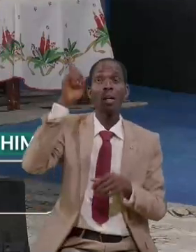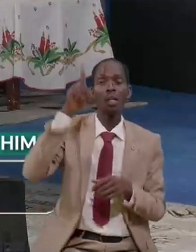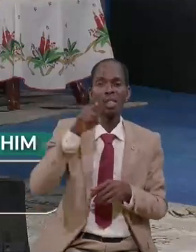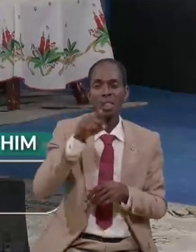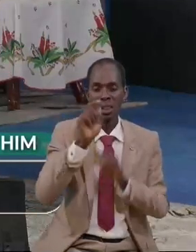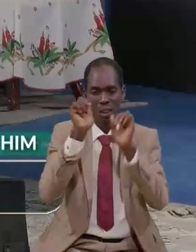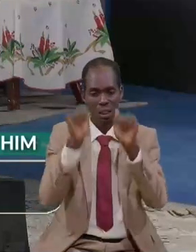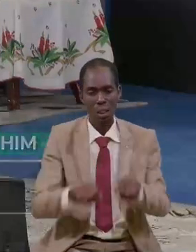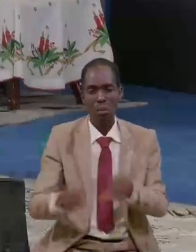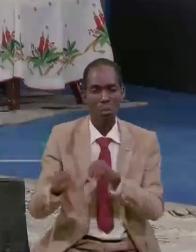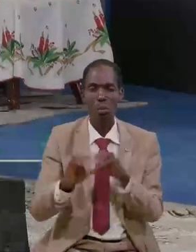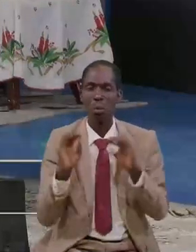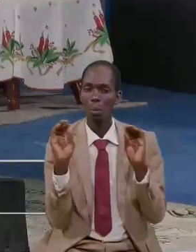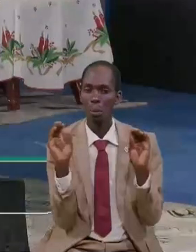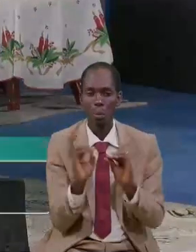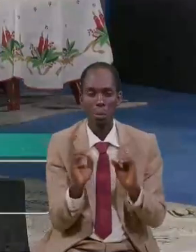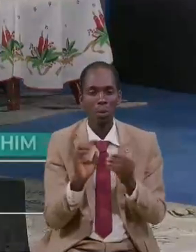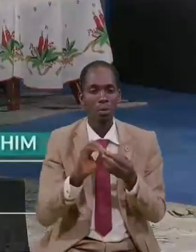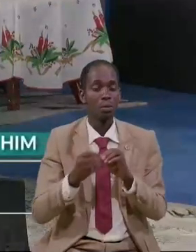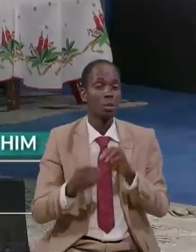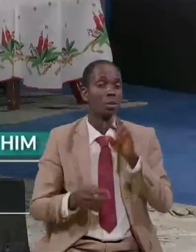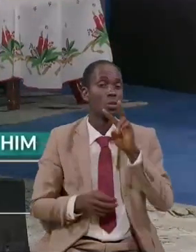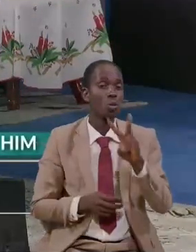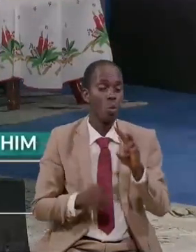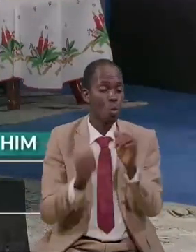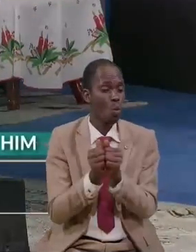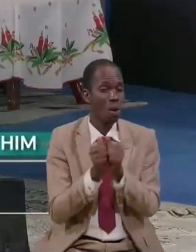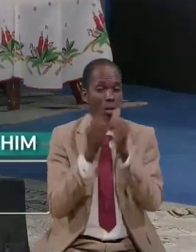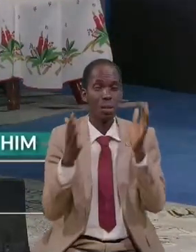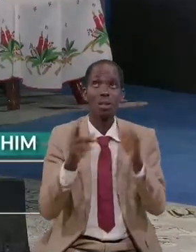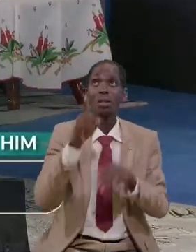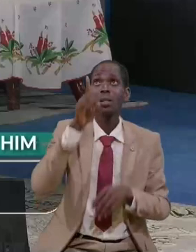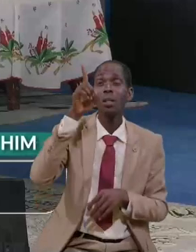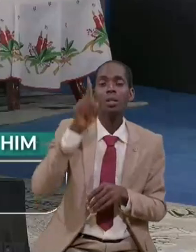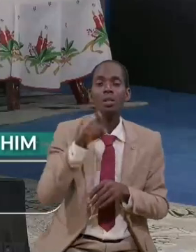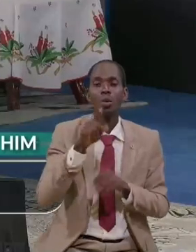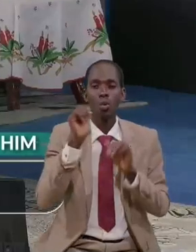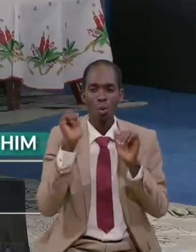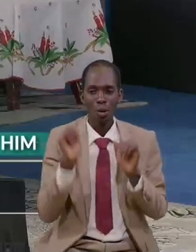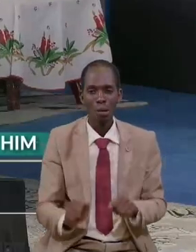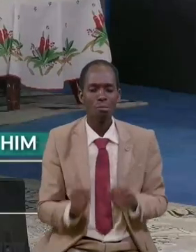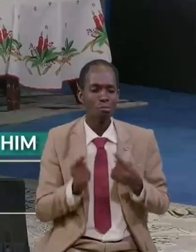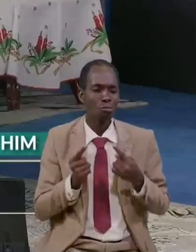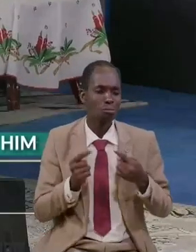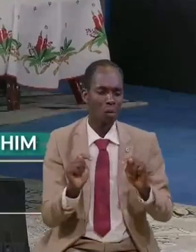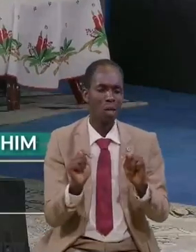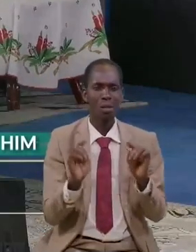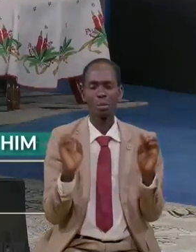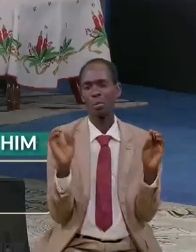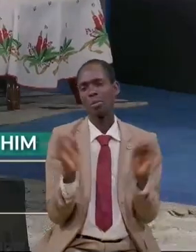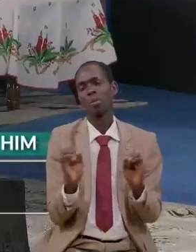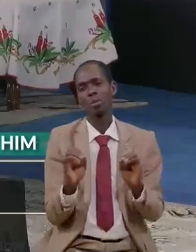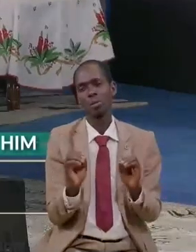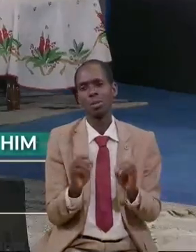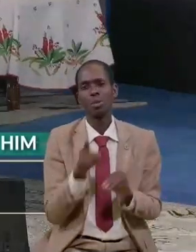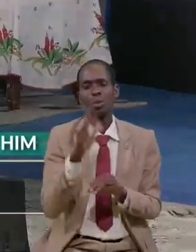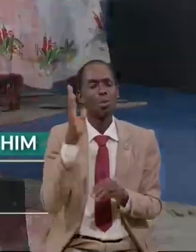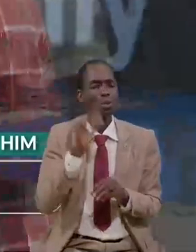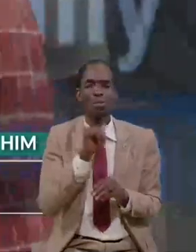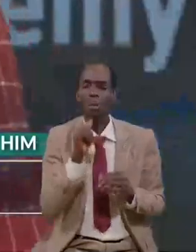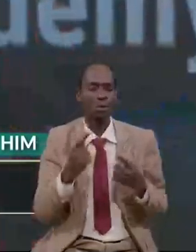rien faire. Deuxièmement, sans lui, vous ne pouvez rien oser. Vous ne pouvez pas